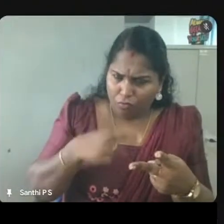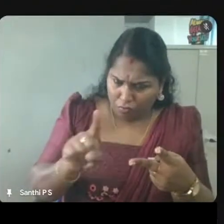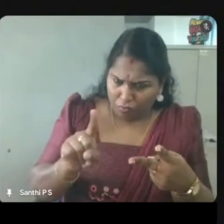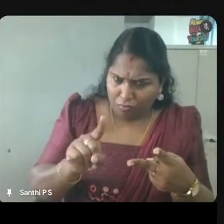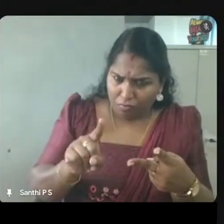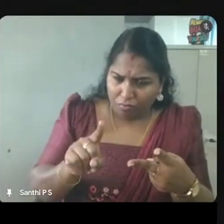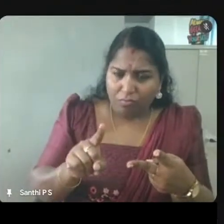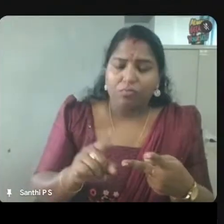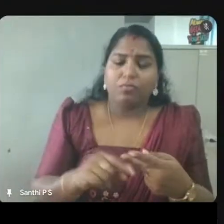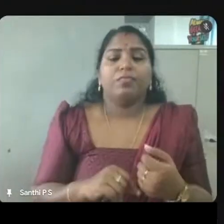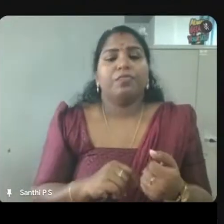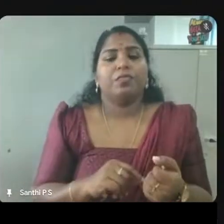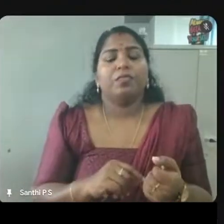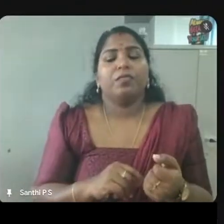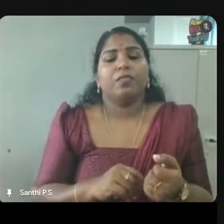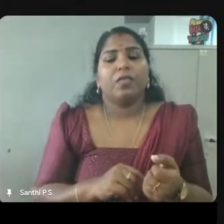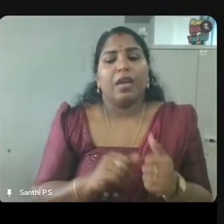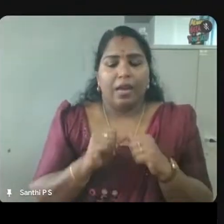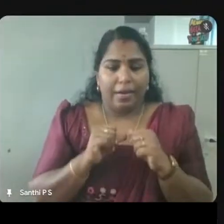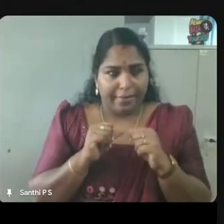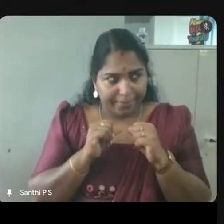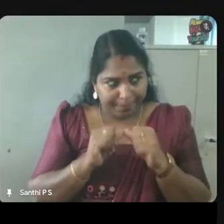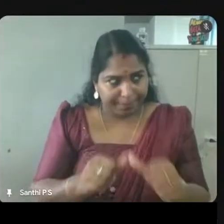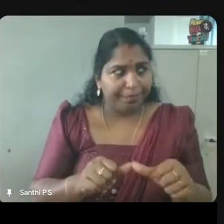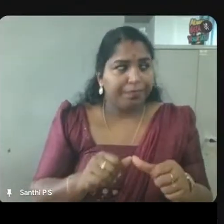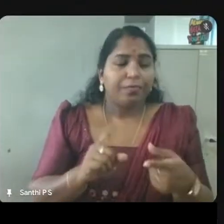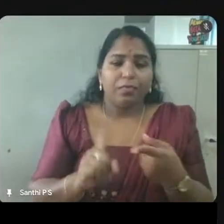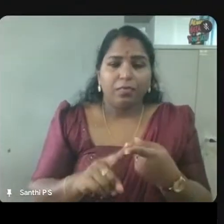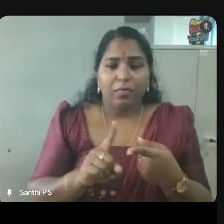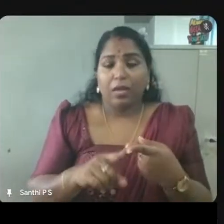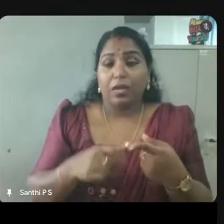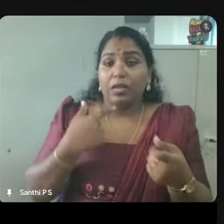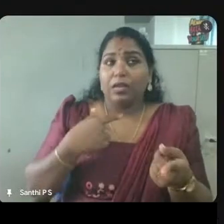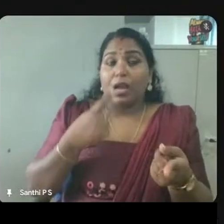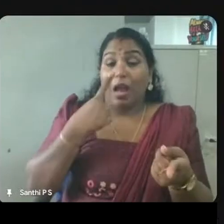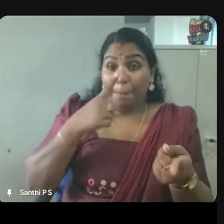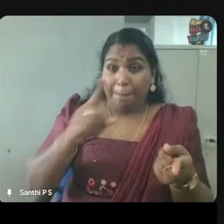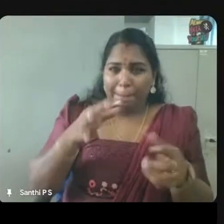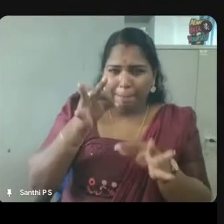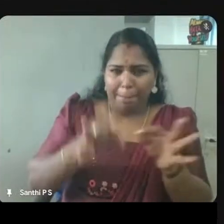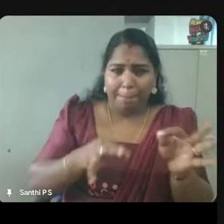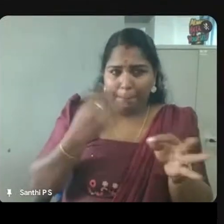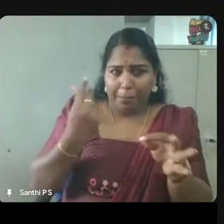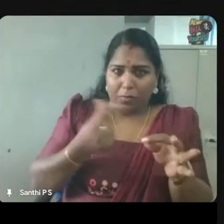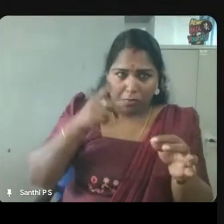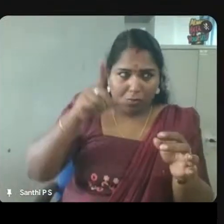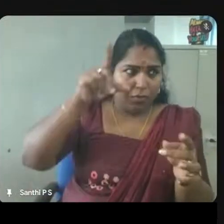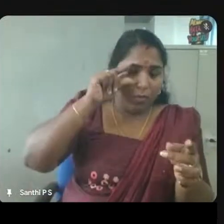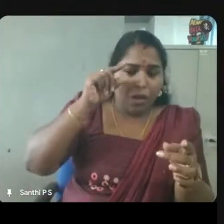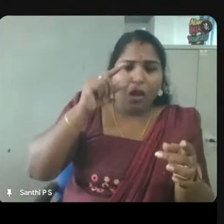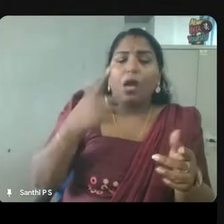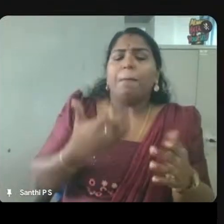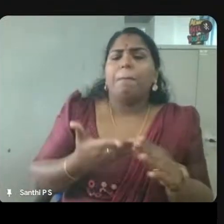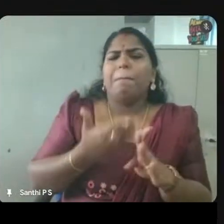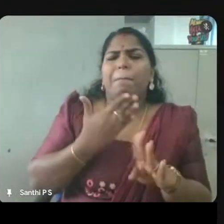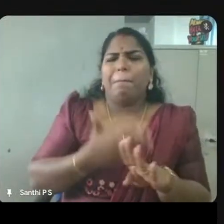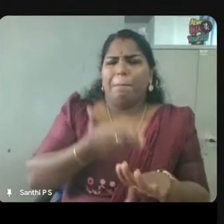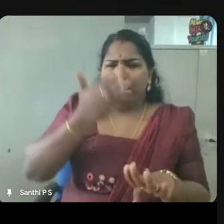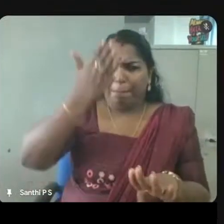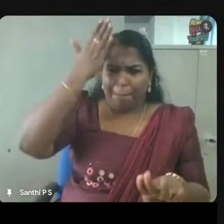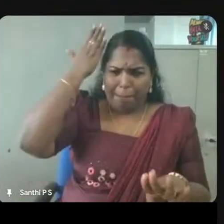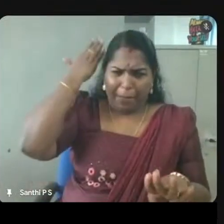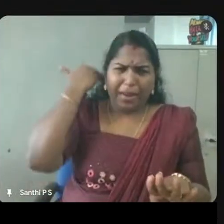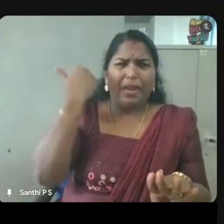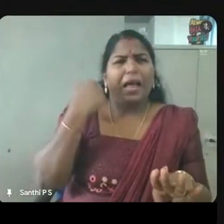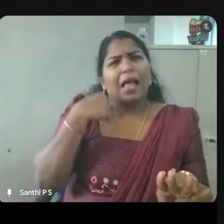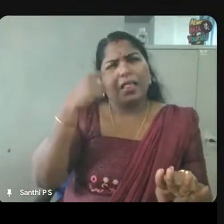നമ്മൾ ഈ ബ്രസ്റ്റ് മിൽക്ക് യൂസ് ചെയ്യുന്ന, മുലപ്പാൽ യൂസ് ചെയ്യുന്ന കാര്യം, അതായത് പണ്ട് കാലത്ത് എനിക്ക് തോന്നുന്നത്, എൻ്റെ ഒരു ഊഹമാണ്,